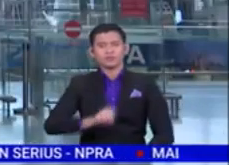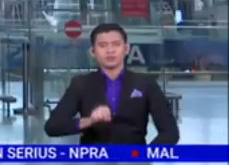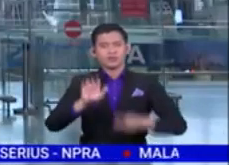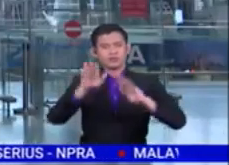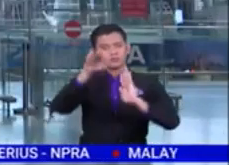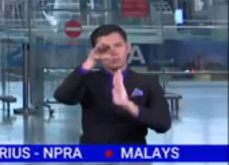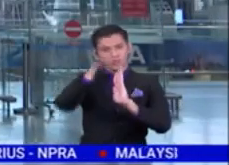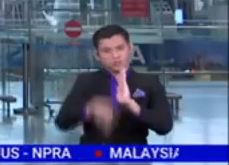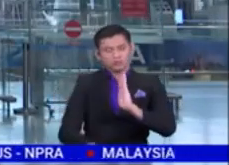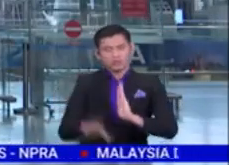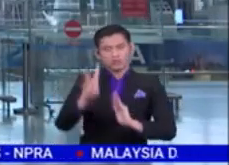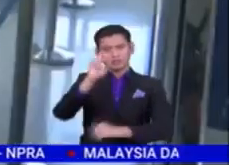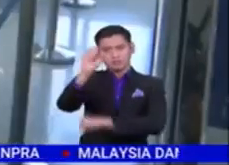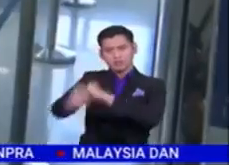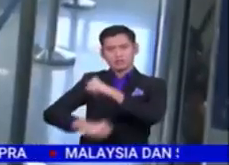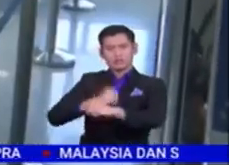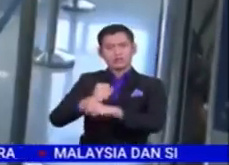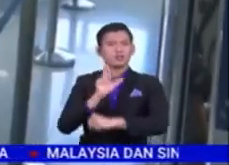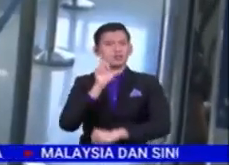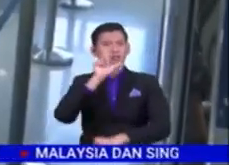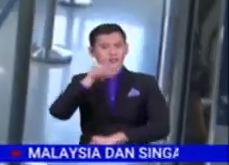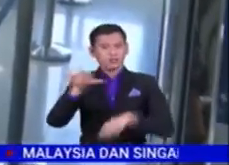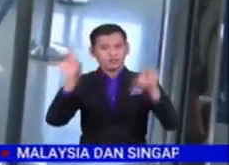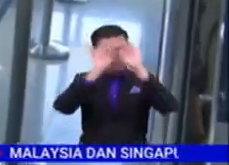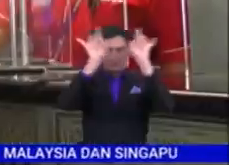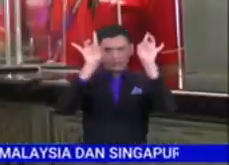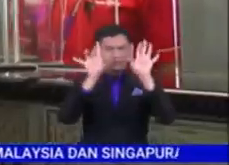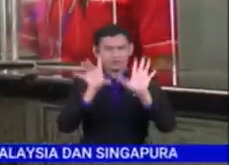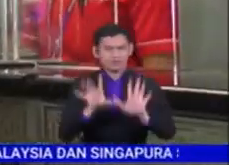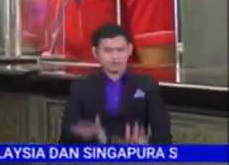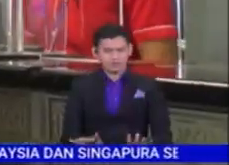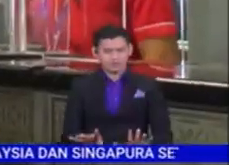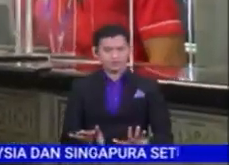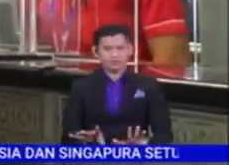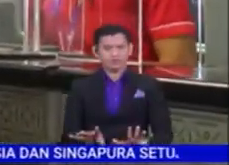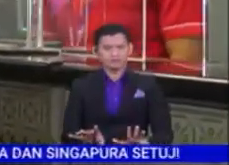tidak perlu menjalani ujian pra-pelepasan dan ujian semasa ketibaan.